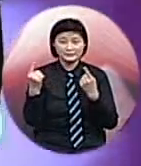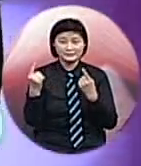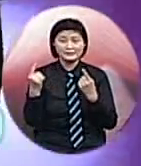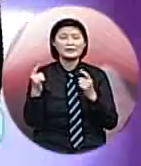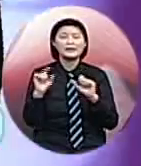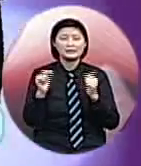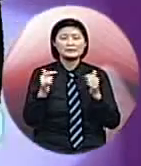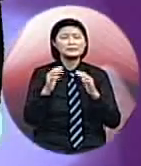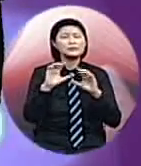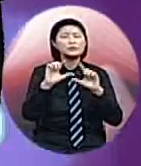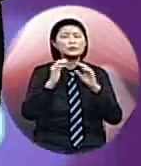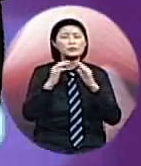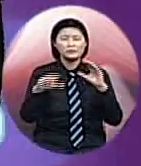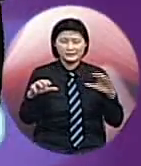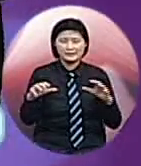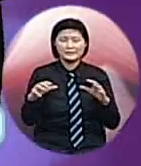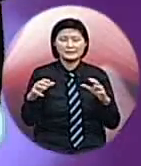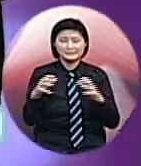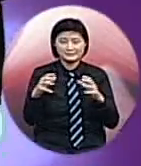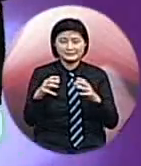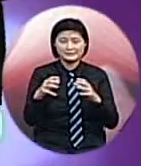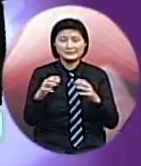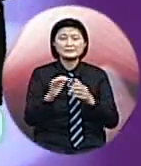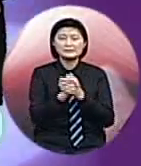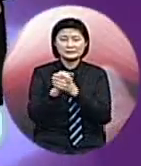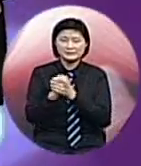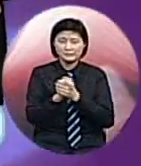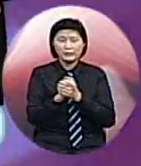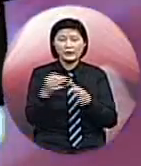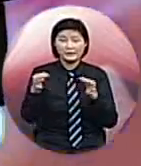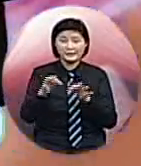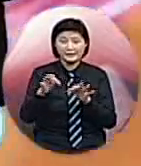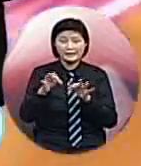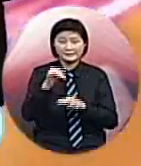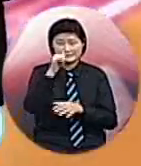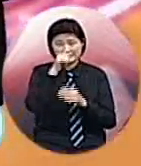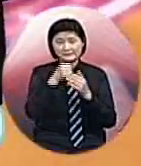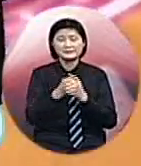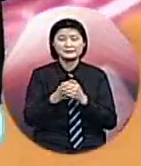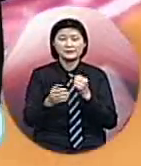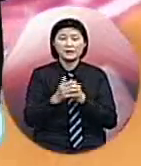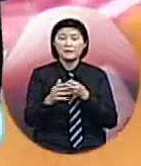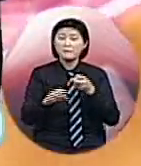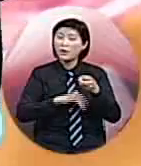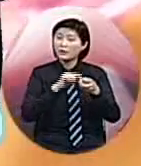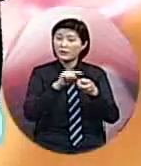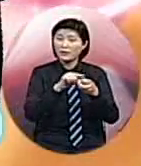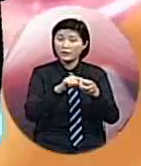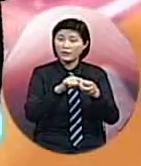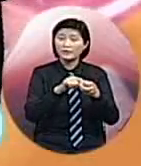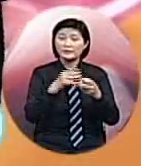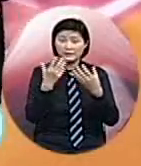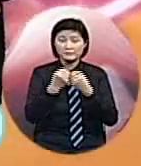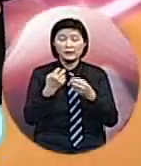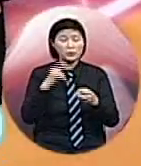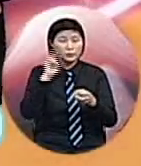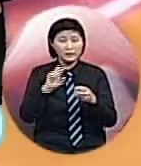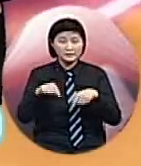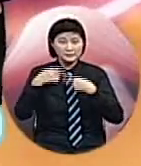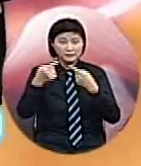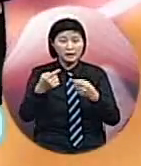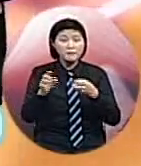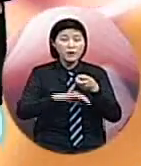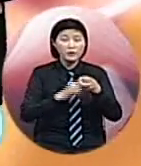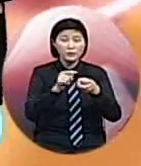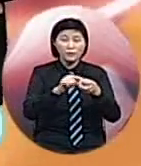동네 분들끼리 예, 친목계원. 예, 친목계를 하더라고요. 그래 가지고 예, 예. 버스로 뭐 내가 예. 노래하러 갔는데 버스로 한